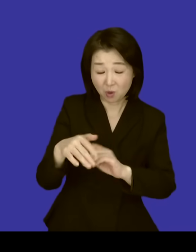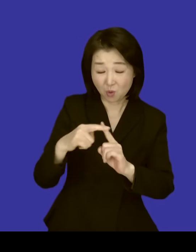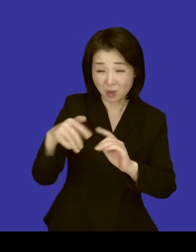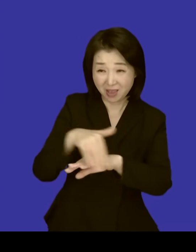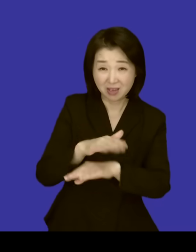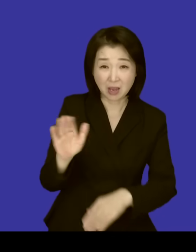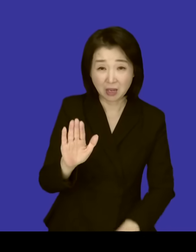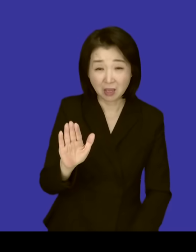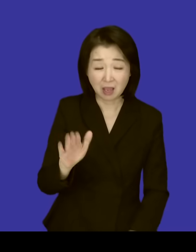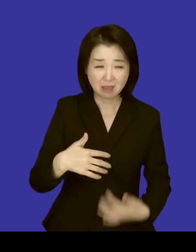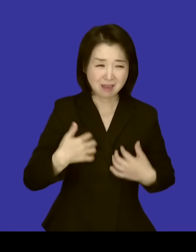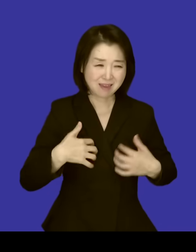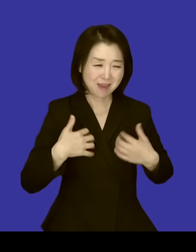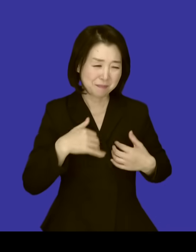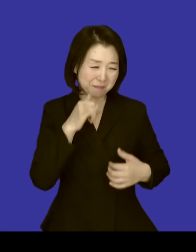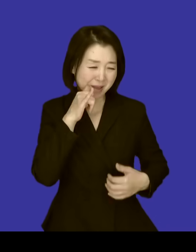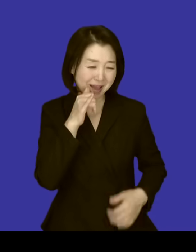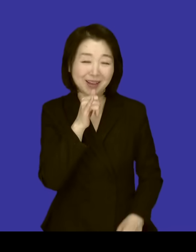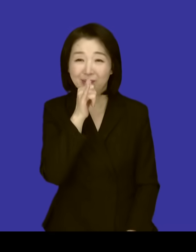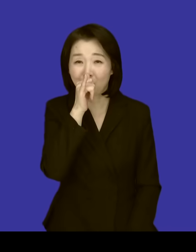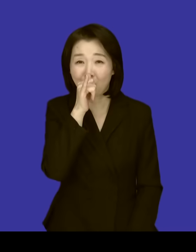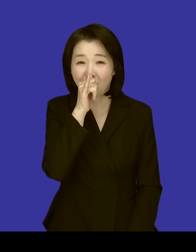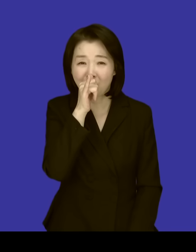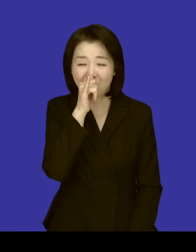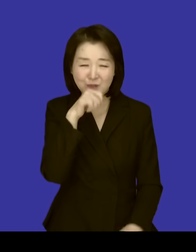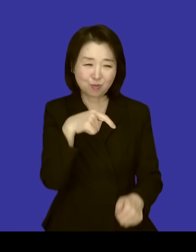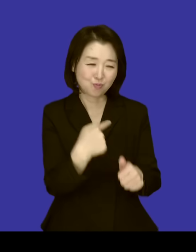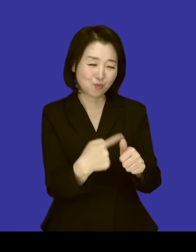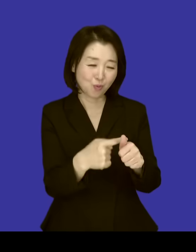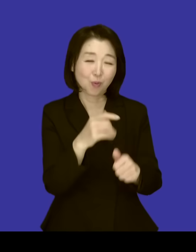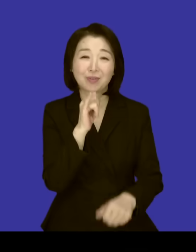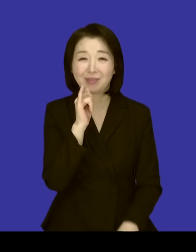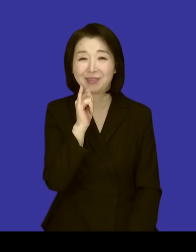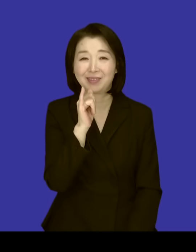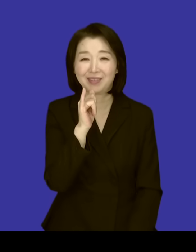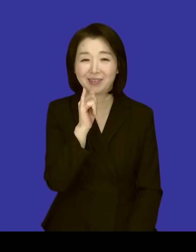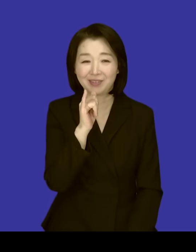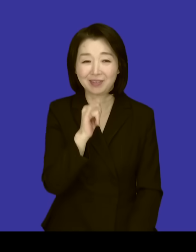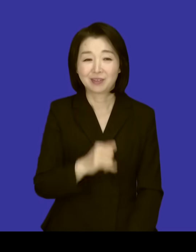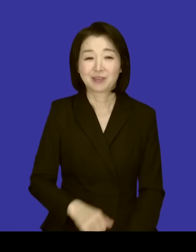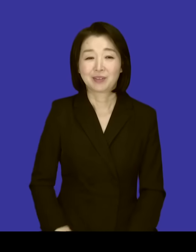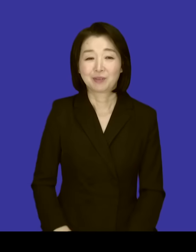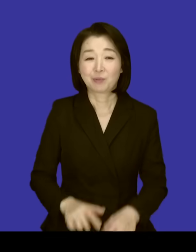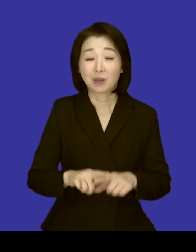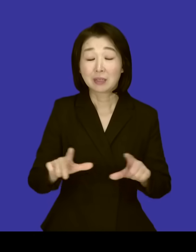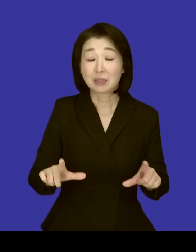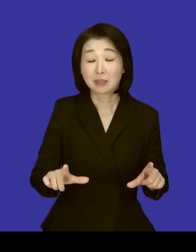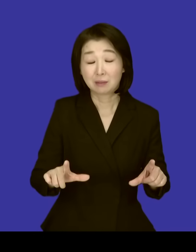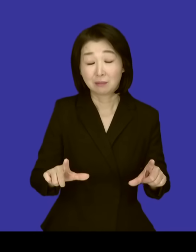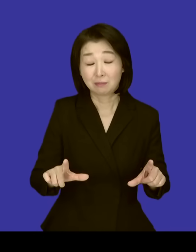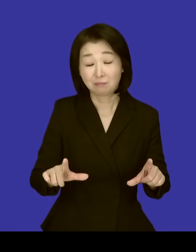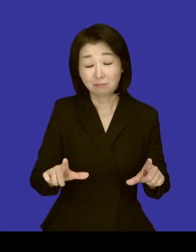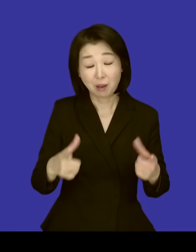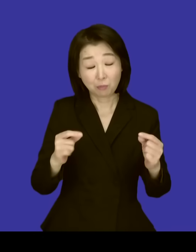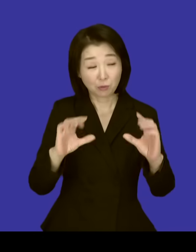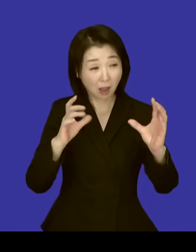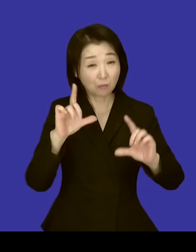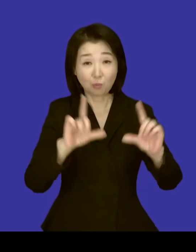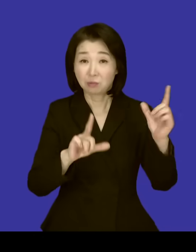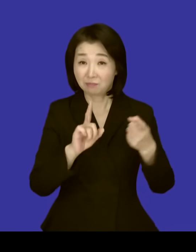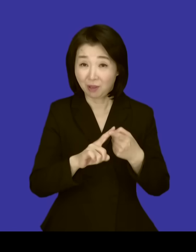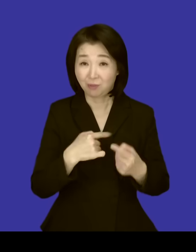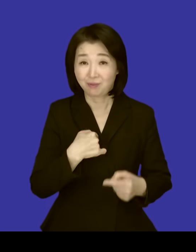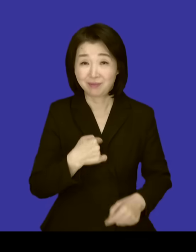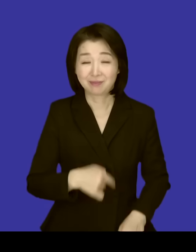막 게임도 많이 하고 저기 욕도 쓰고 이제 네. 그냥 일반적인 아이의